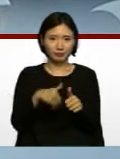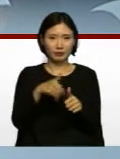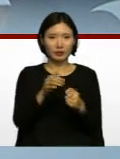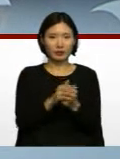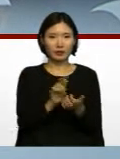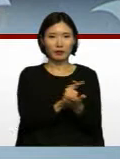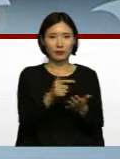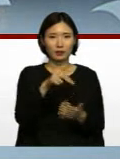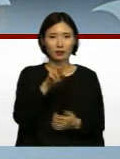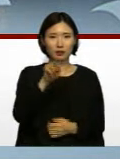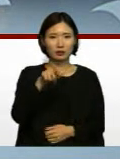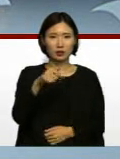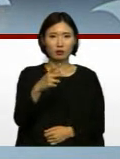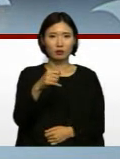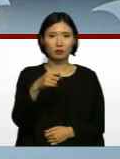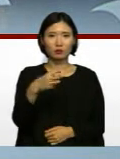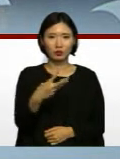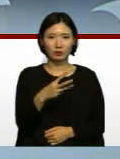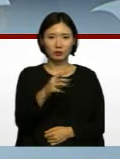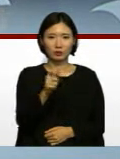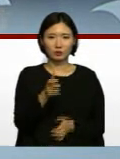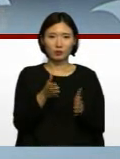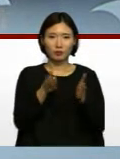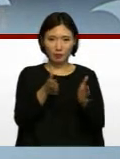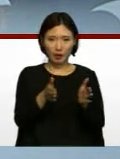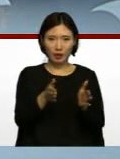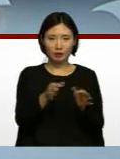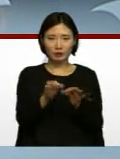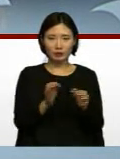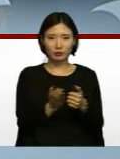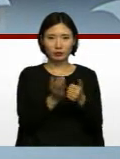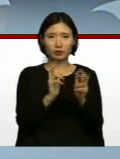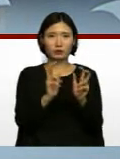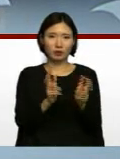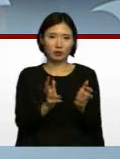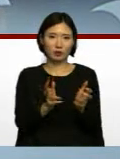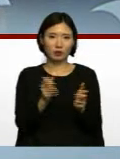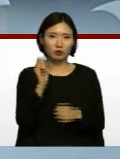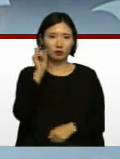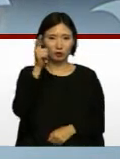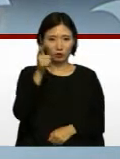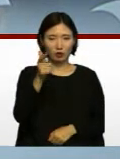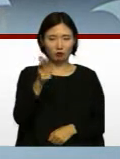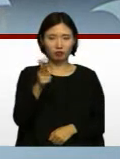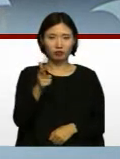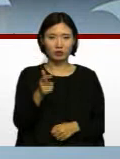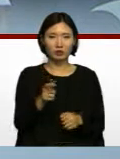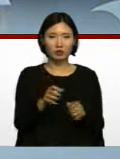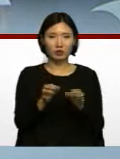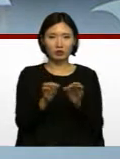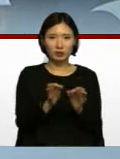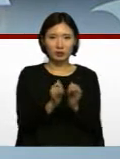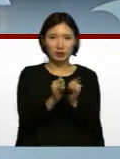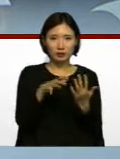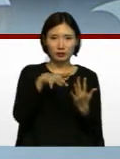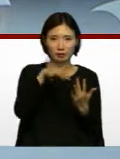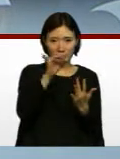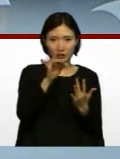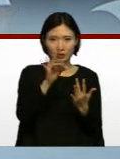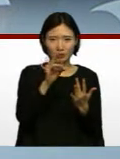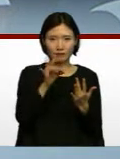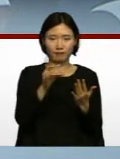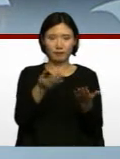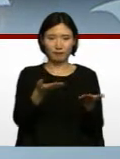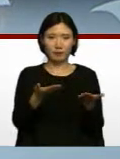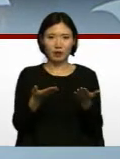작고일 시장은 지난해 골목형 시장 육성 사업을 시작으로 올해 우수시장 육성 공모 사업에 잇따라 선정되면서